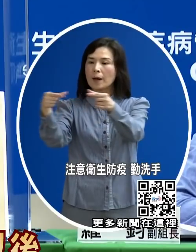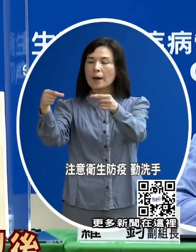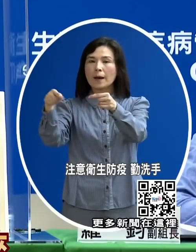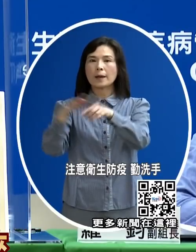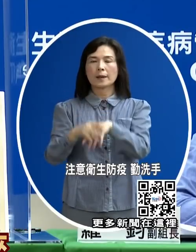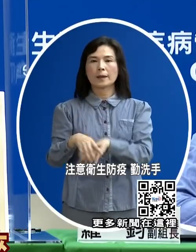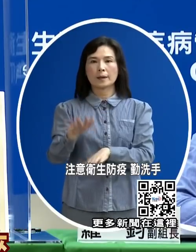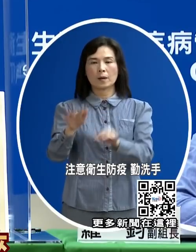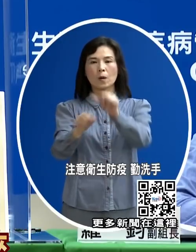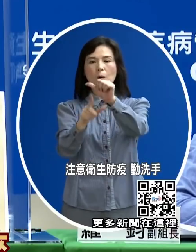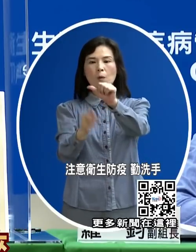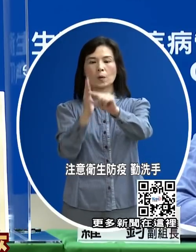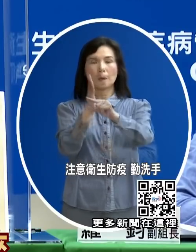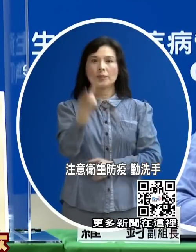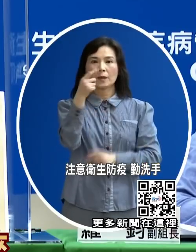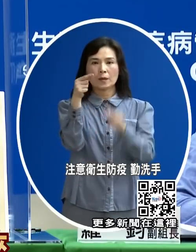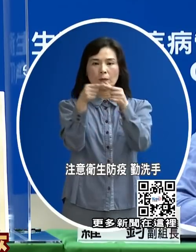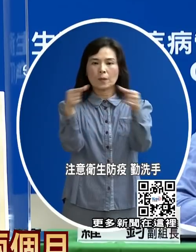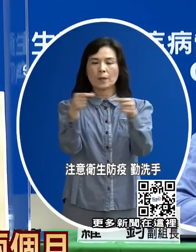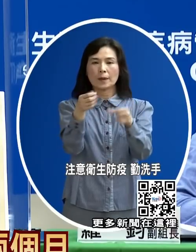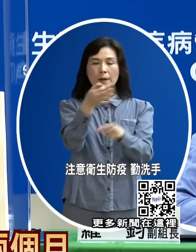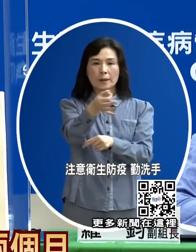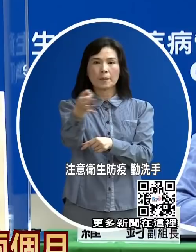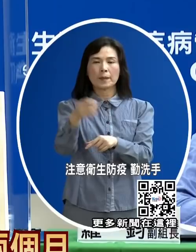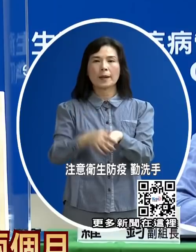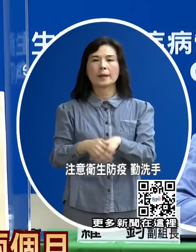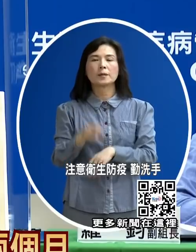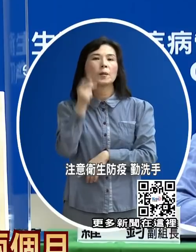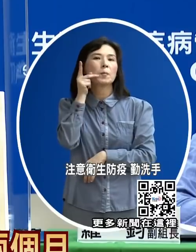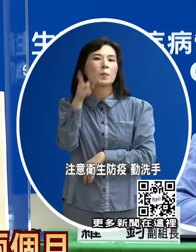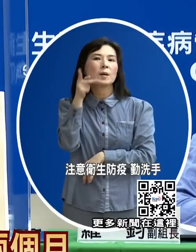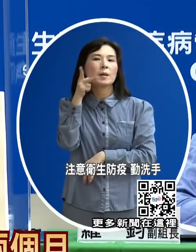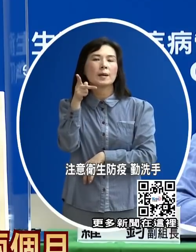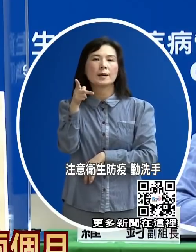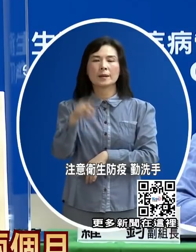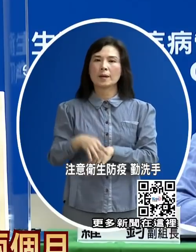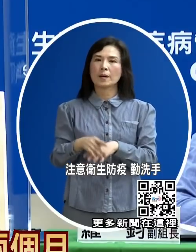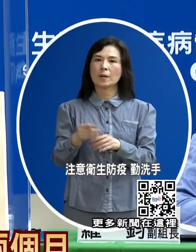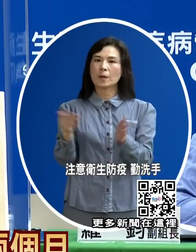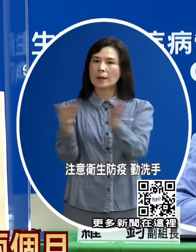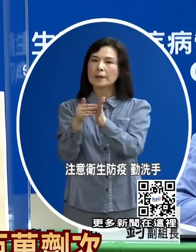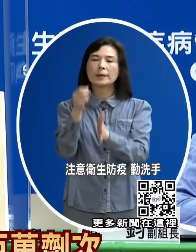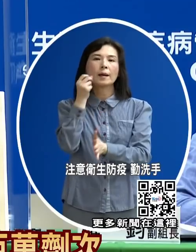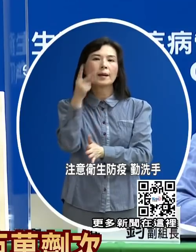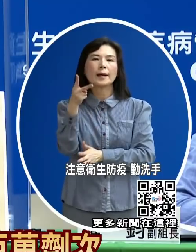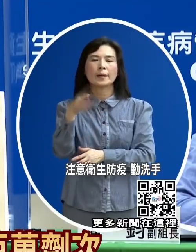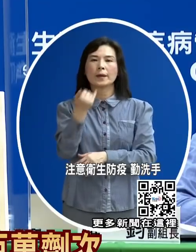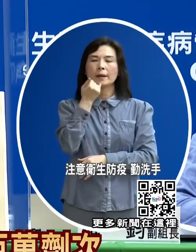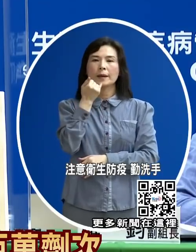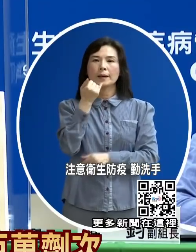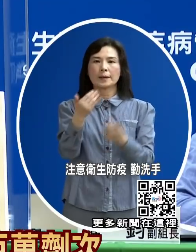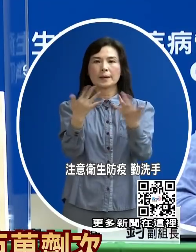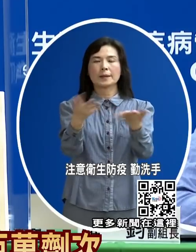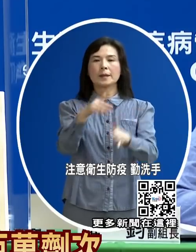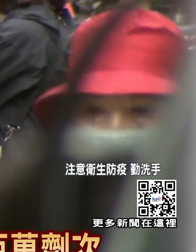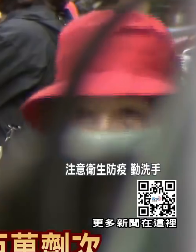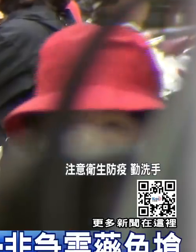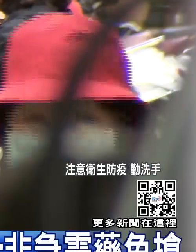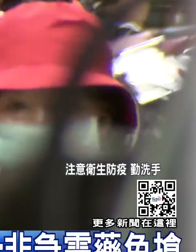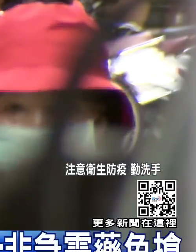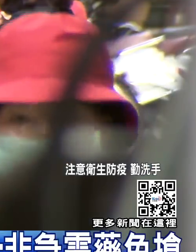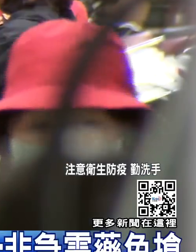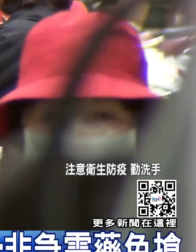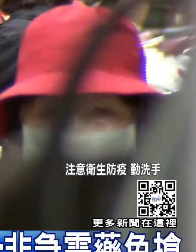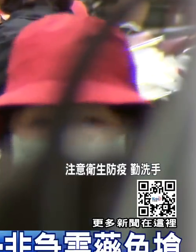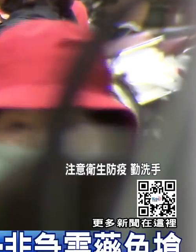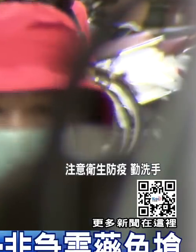中以后能够再加进来，我们在一个半月内或者到两个月可以提供到9500万剂次。 目